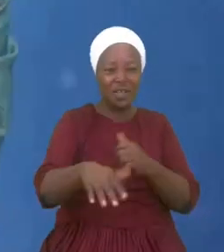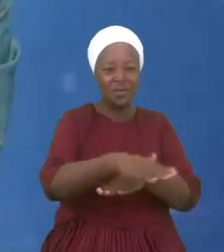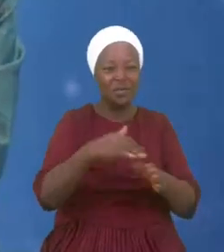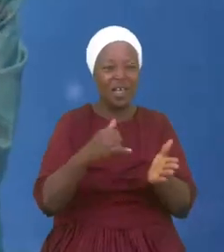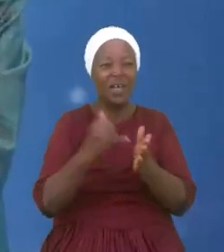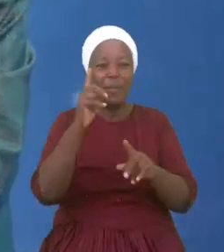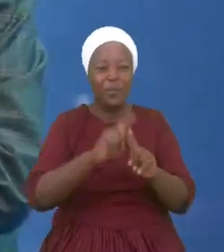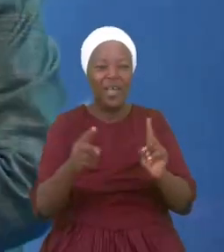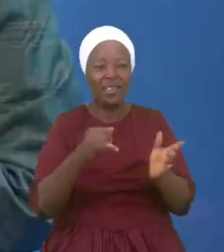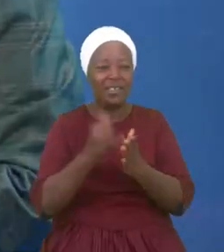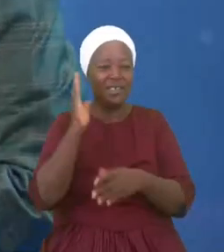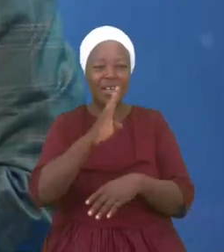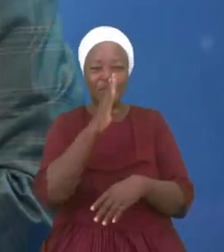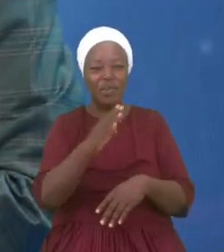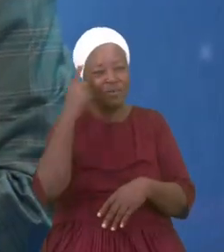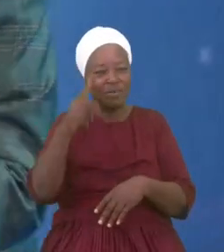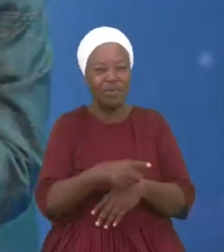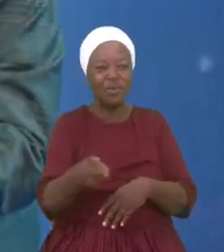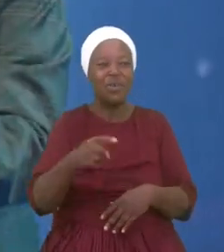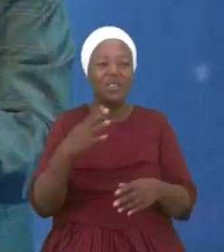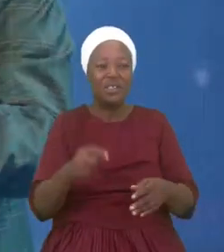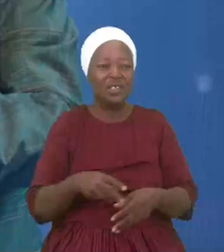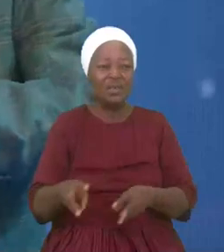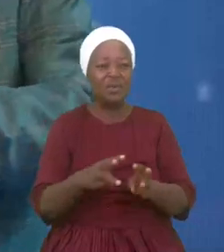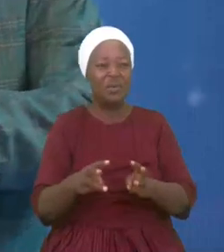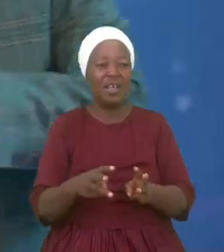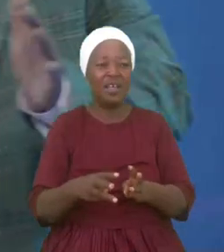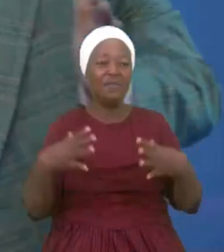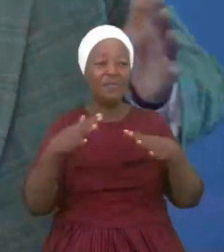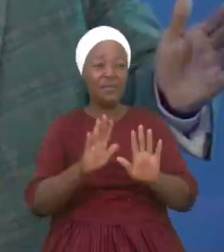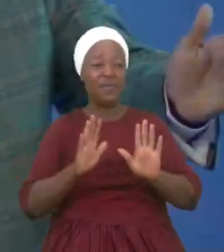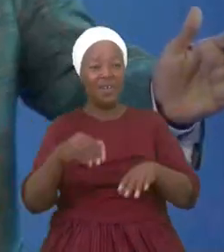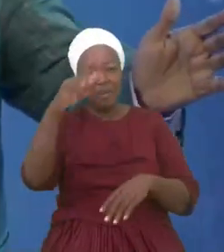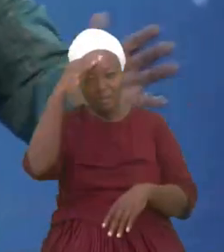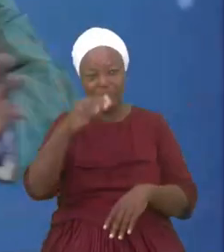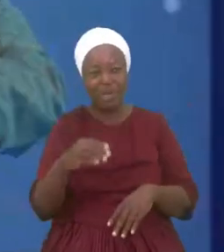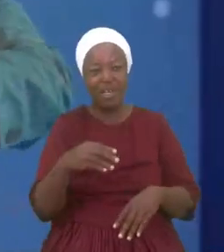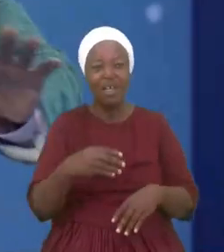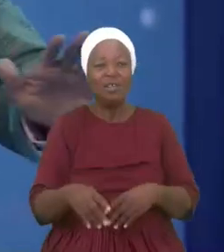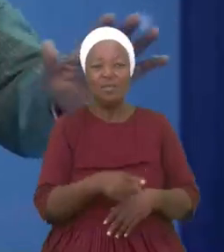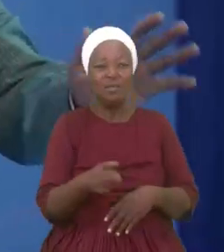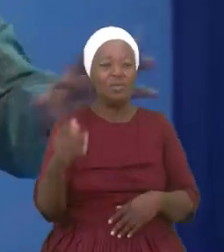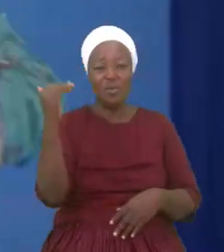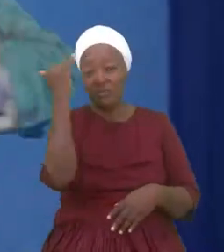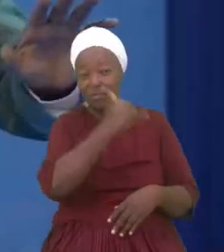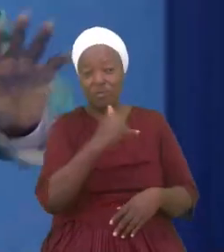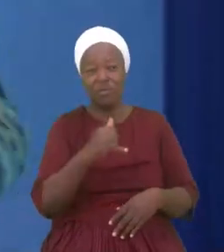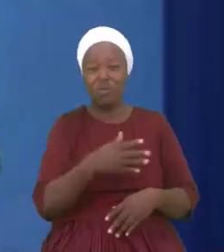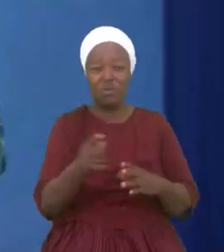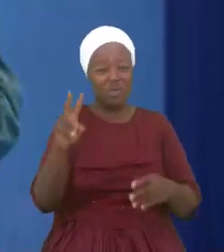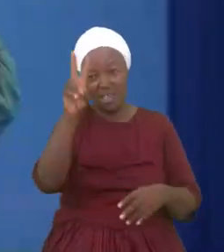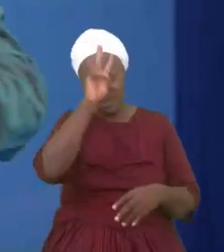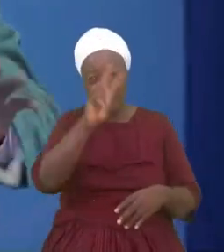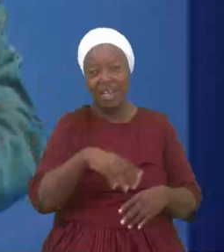sainte nul n'est pas sera elle sera pour eux seuls